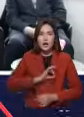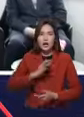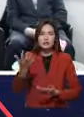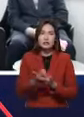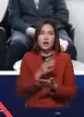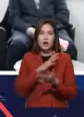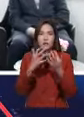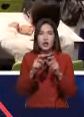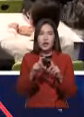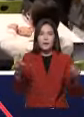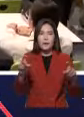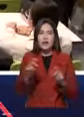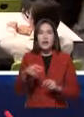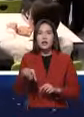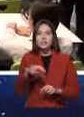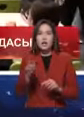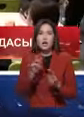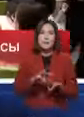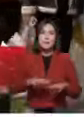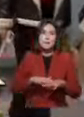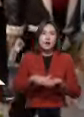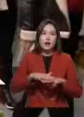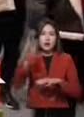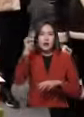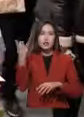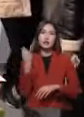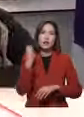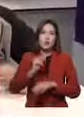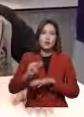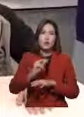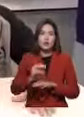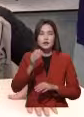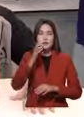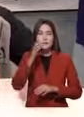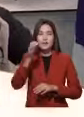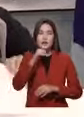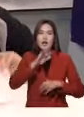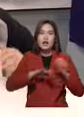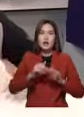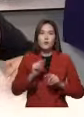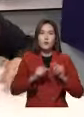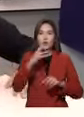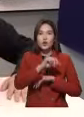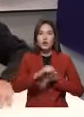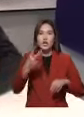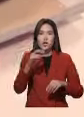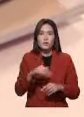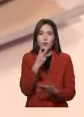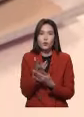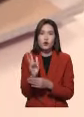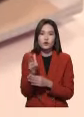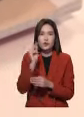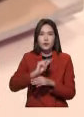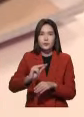Мектепте жаратылыстану, математика бағытындағы пәндер ағылшынша оқытылады. Оларға білікті, тәжірибелі отандық және шетелдік 2 мыңға жуық ұстаз білім береді.